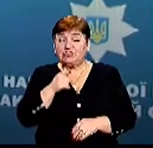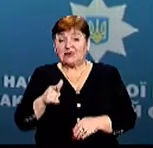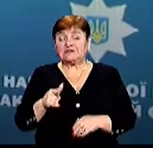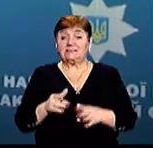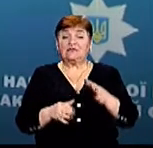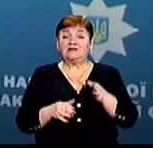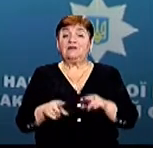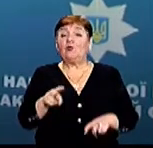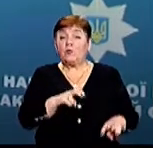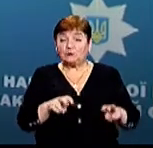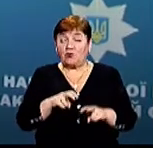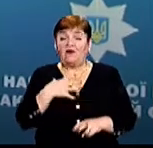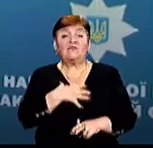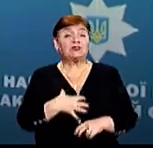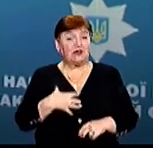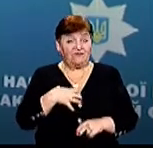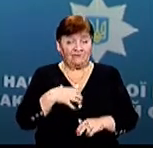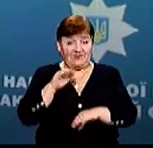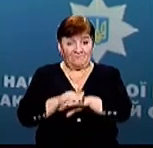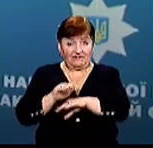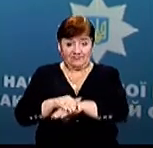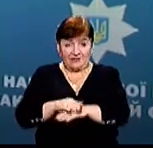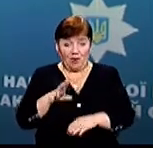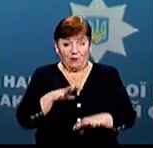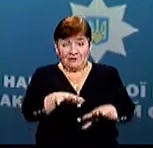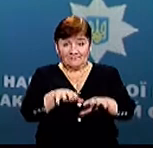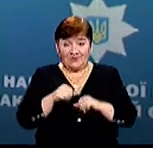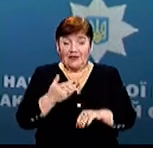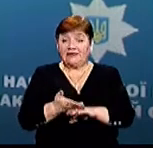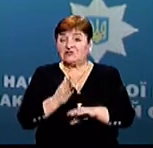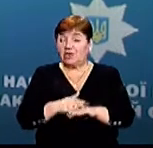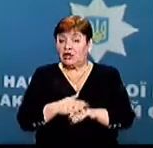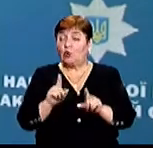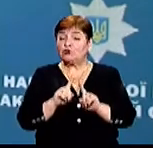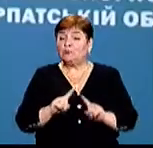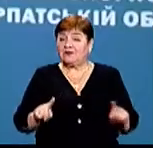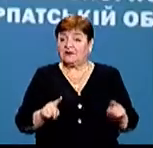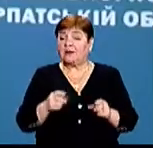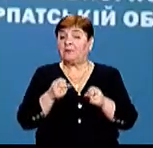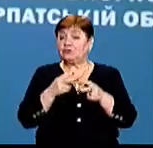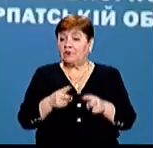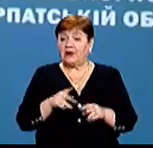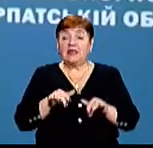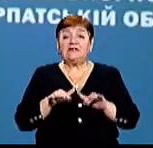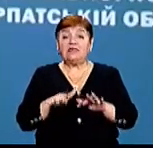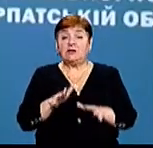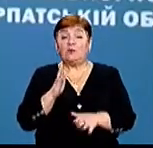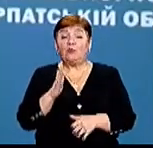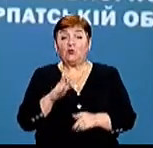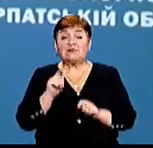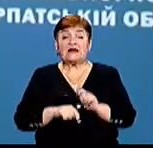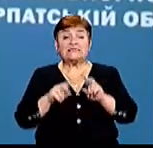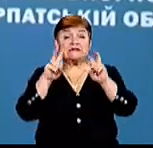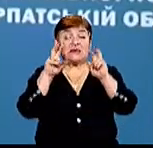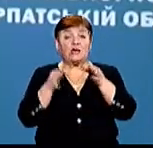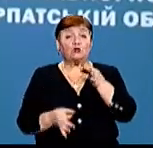речові докази, важливі речові докази у справах, які стосуються тяжких та особливо тяжких злочинів. Дії були проведені згідно санкції